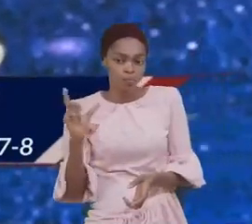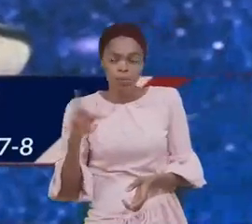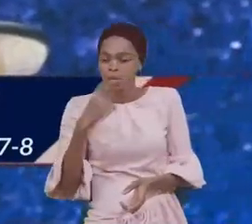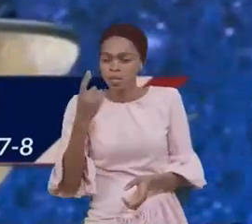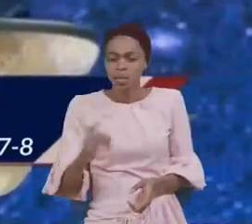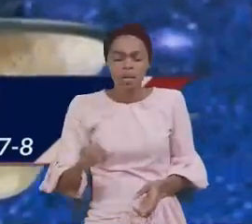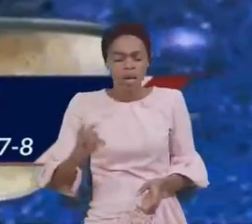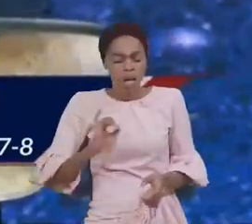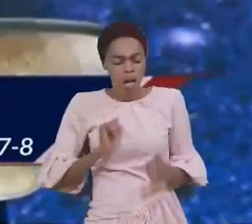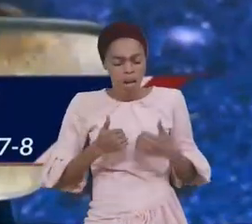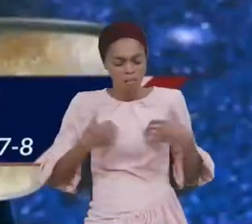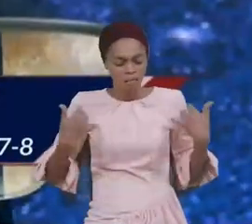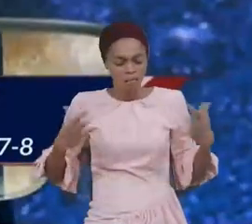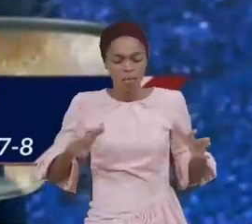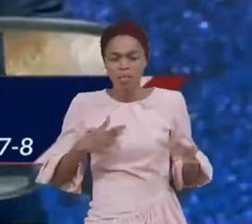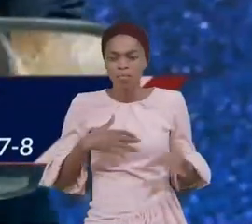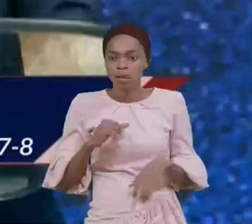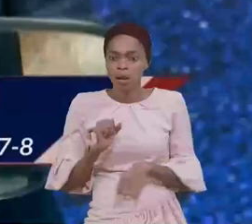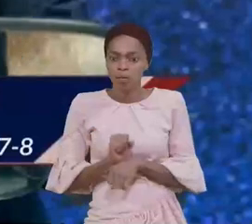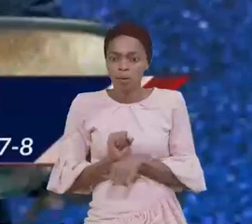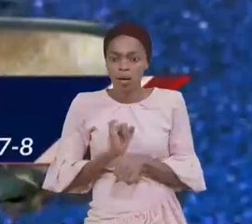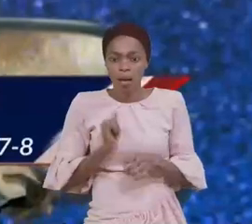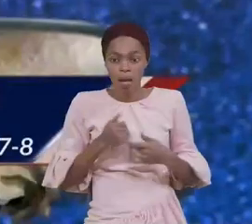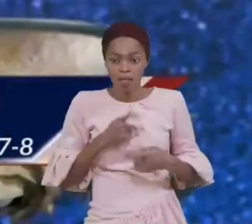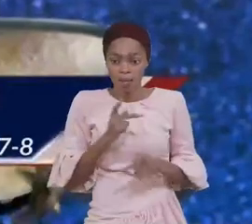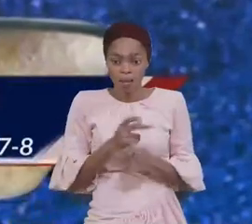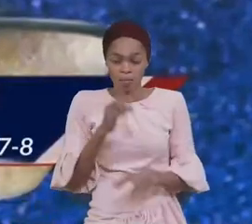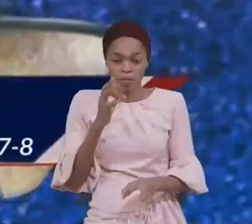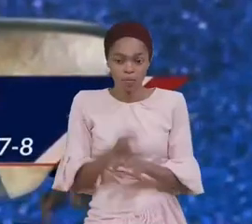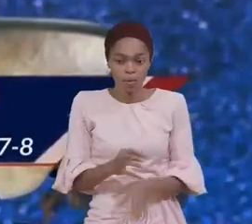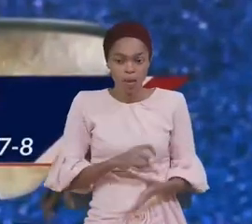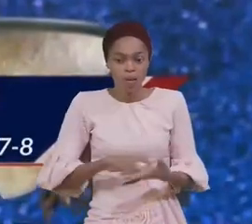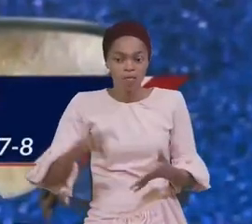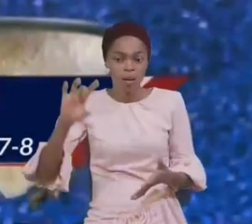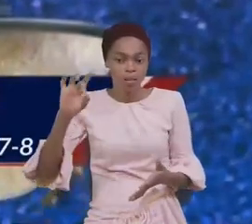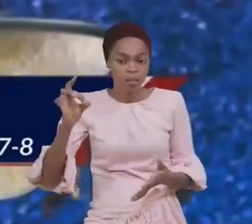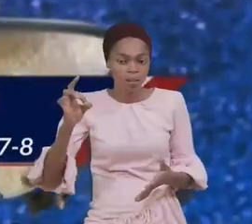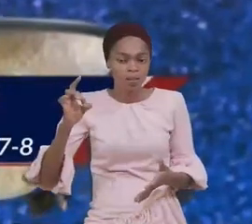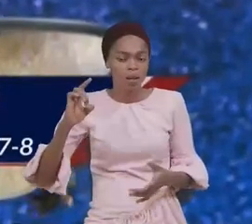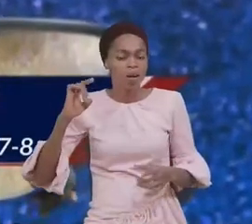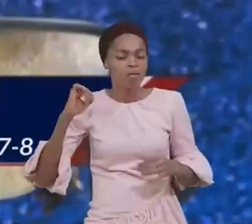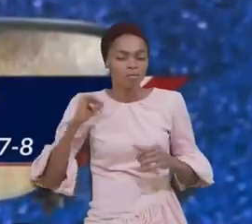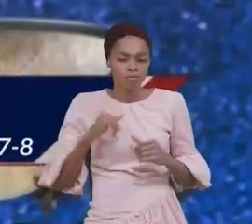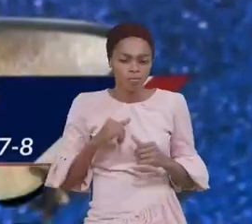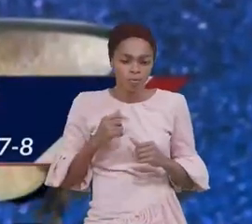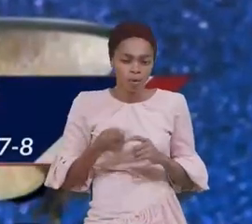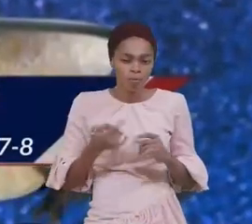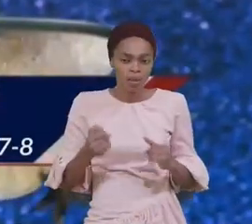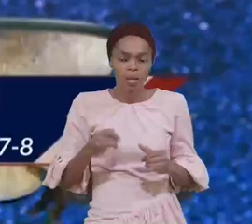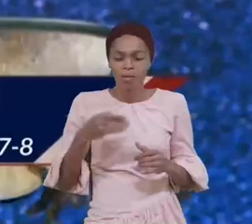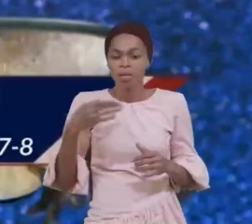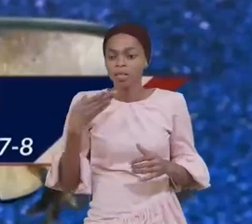course, j'ai gardé la foi. Et le verset 8 dit, désormais, la couronne